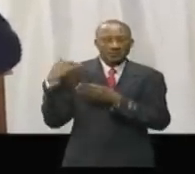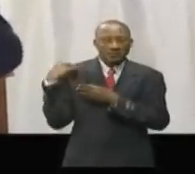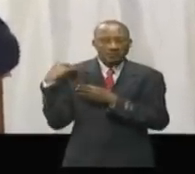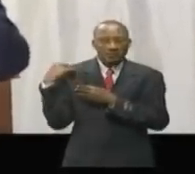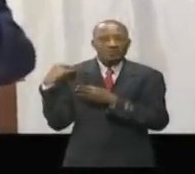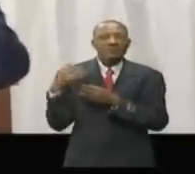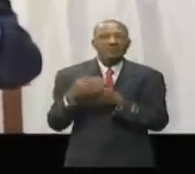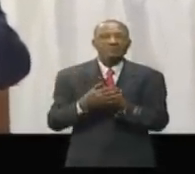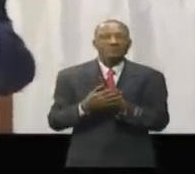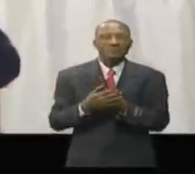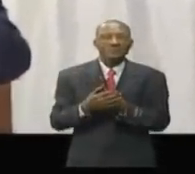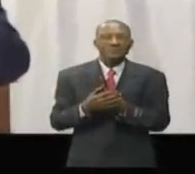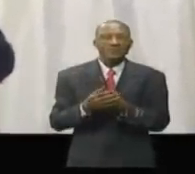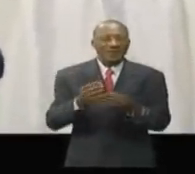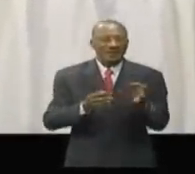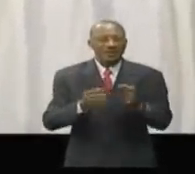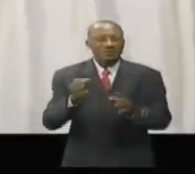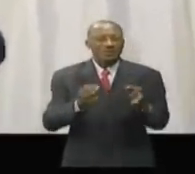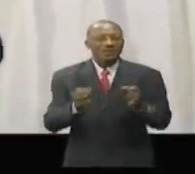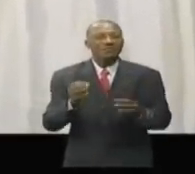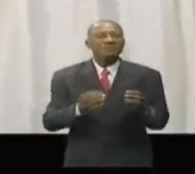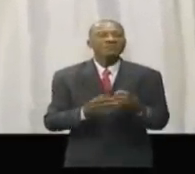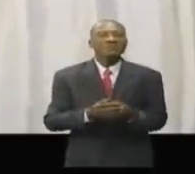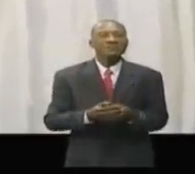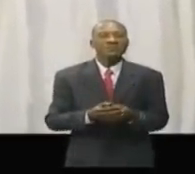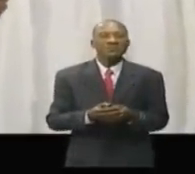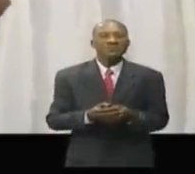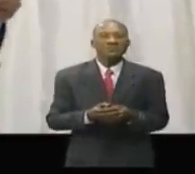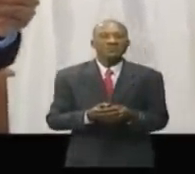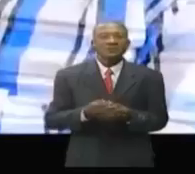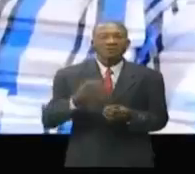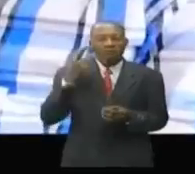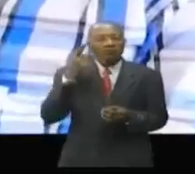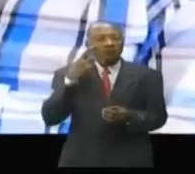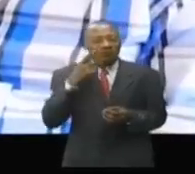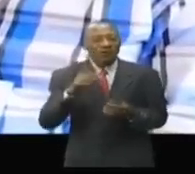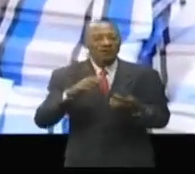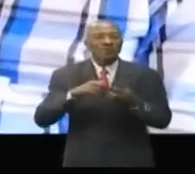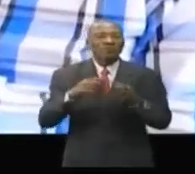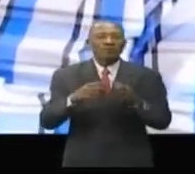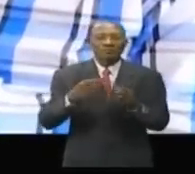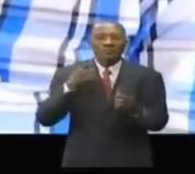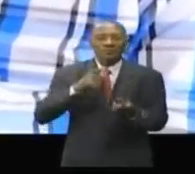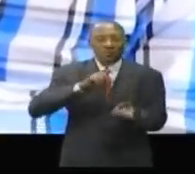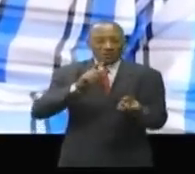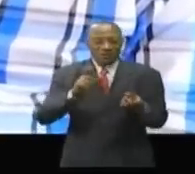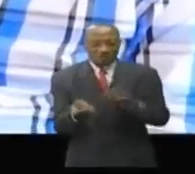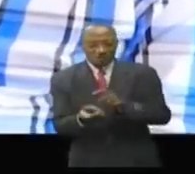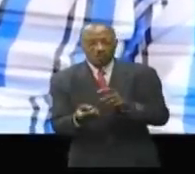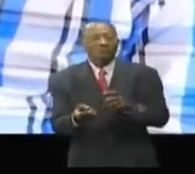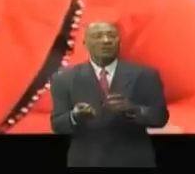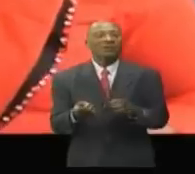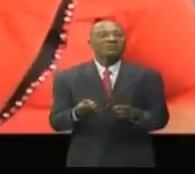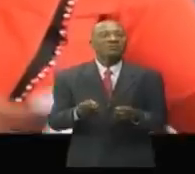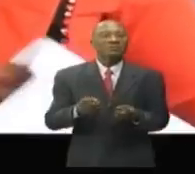Kapanji-Kalala a saisi cette opportunité pour bien éclairer l'assistance sur la réforme initiée par lui ayant libéralisé ce